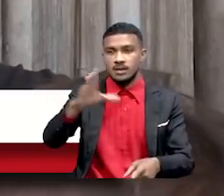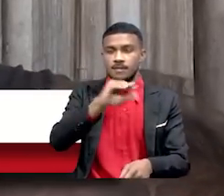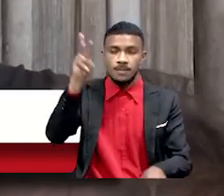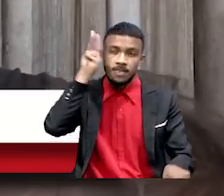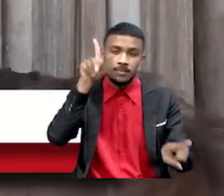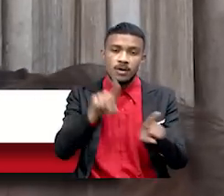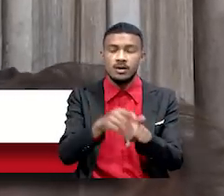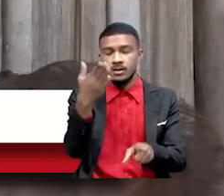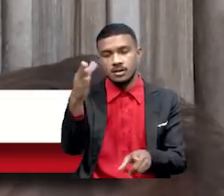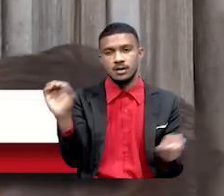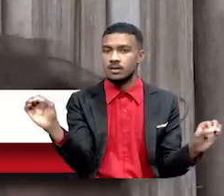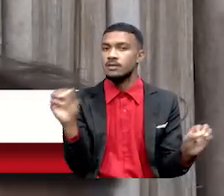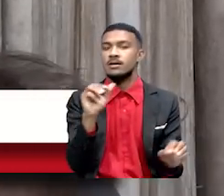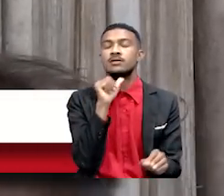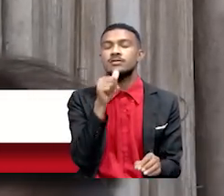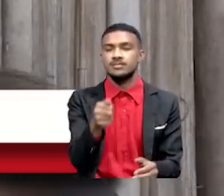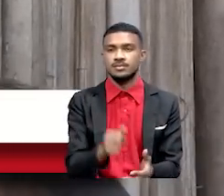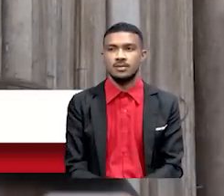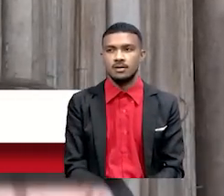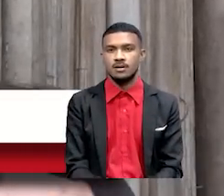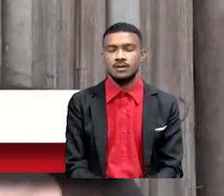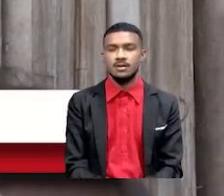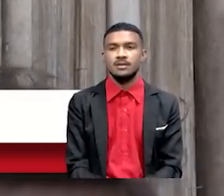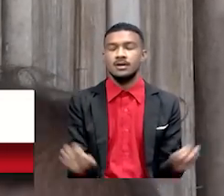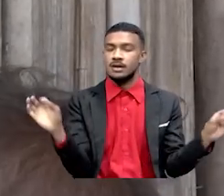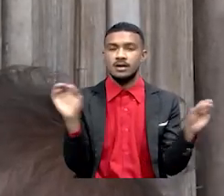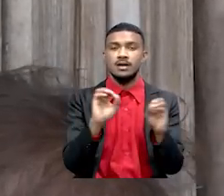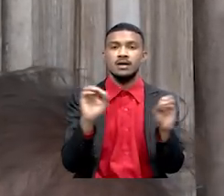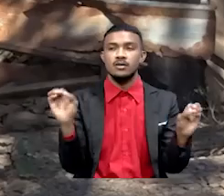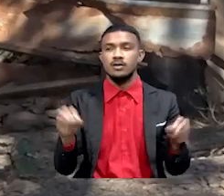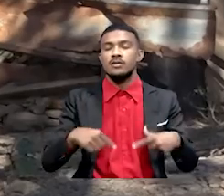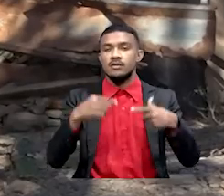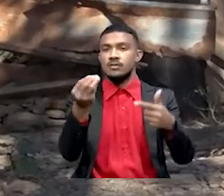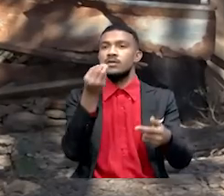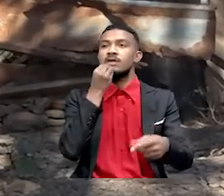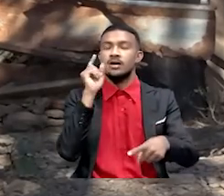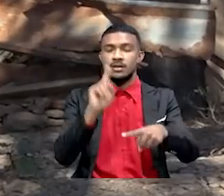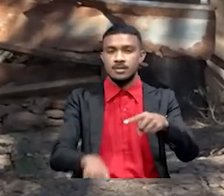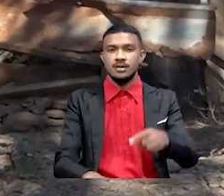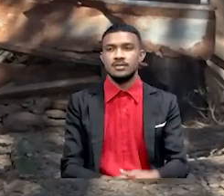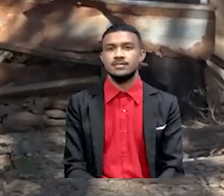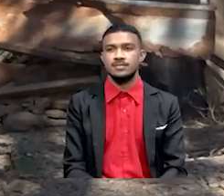lang po niya. Niya lang po niya niya. Niya na yung pohan na bili niya.